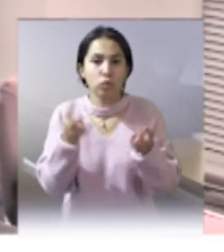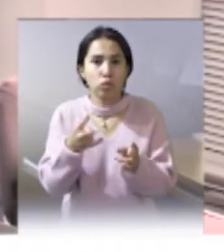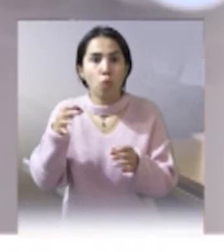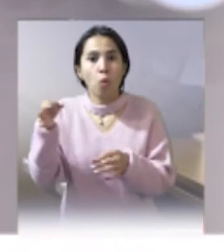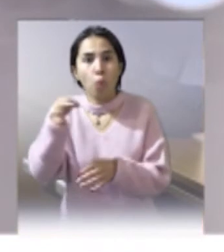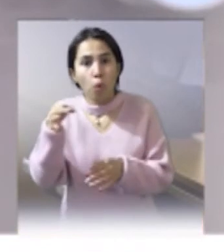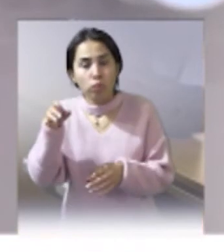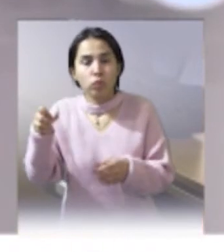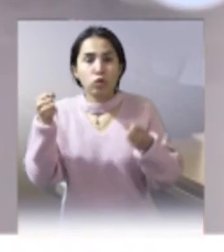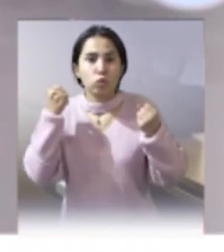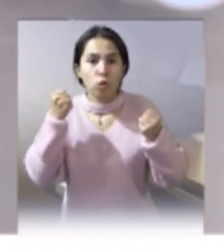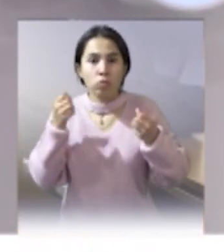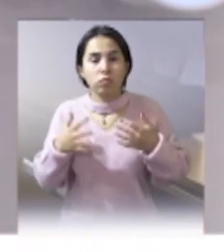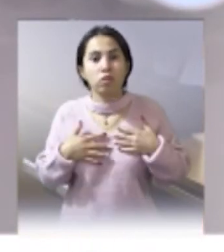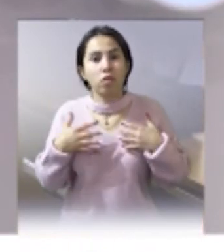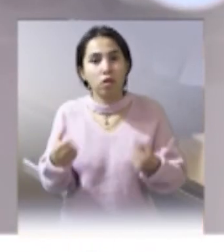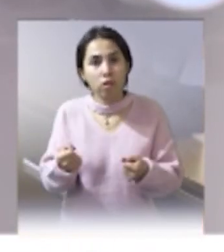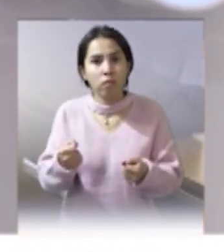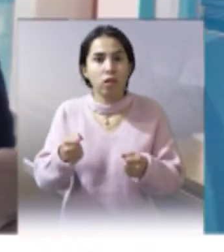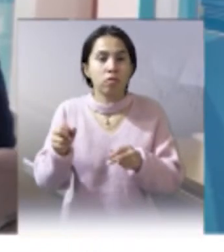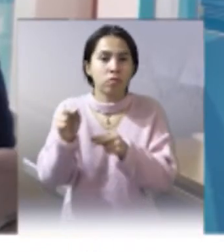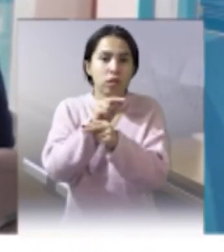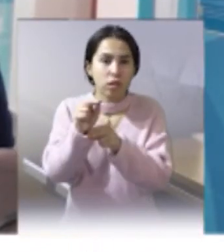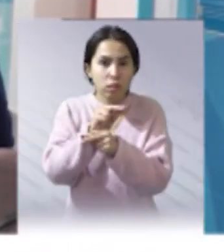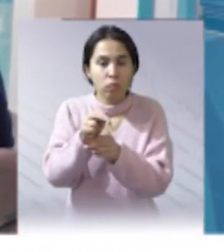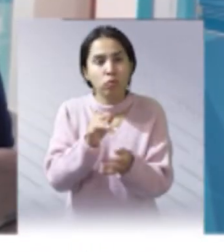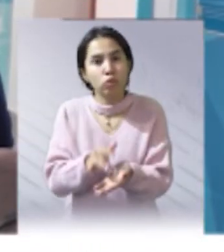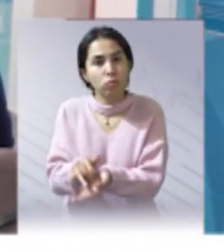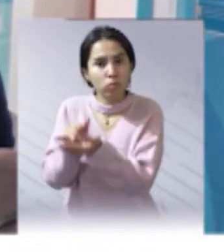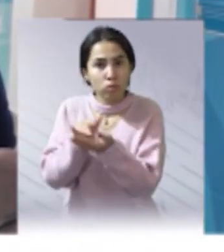207 кредитов. Куляш Умурзакова, Азат Байтимир, 77 News.